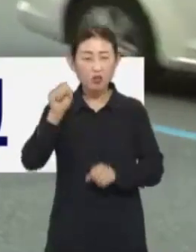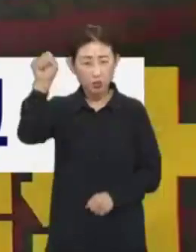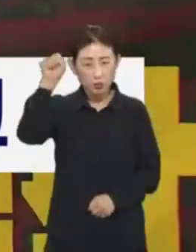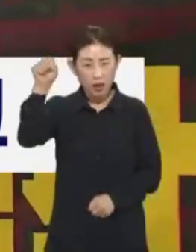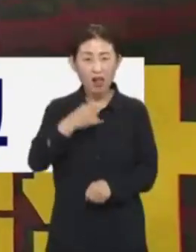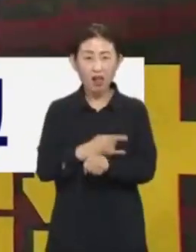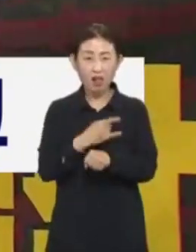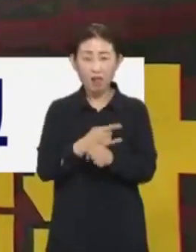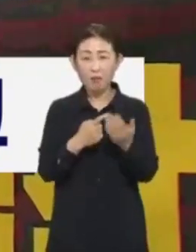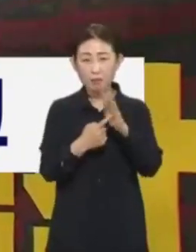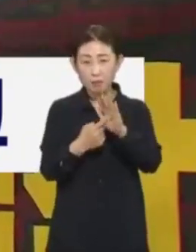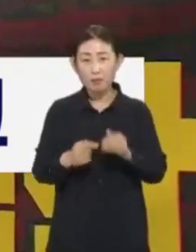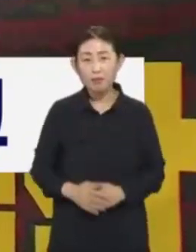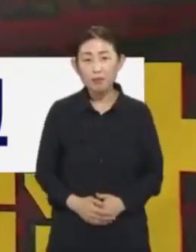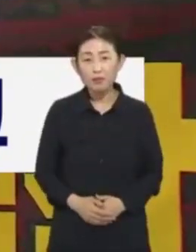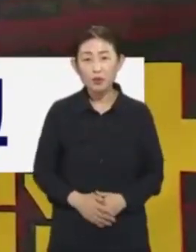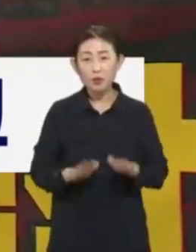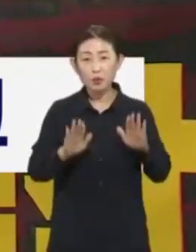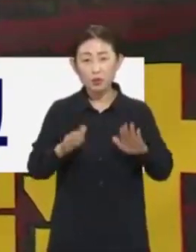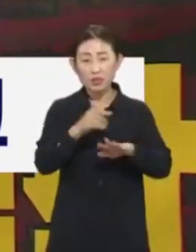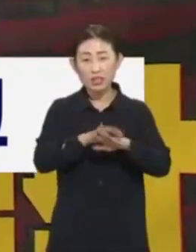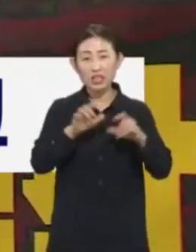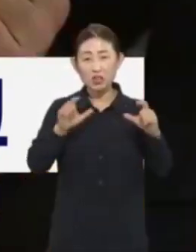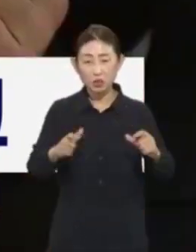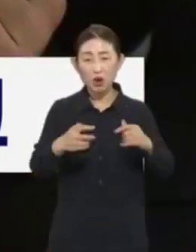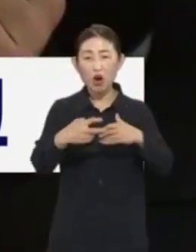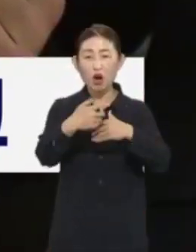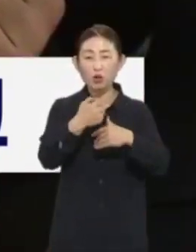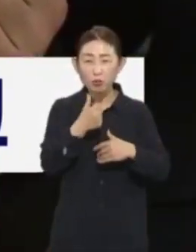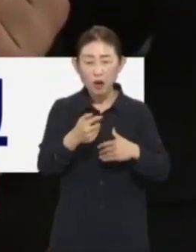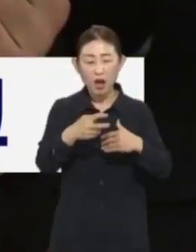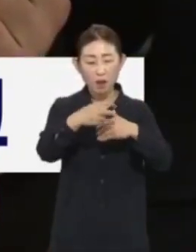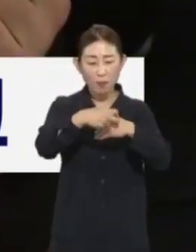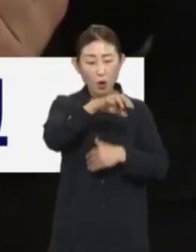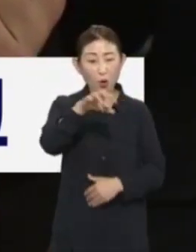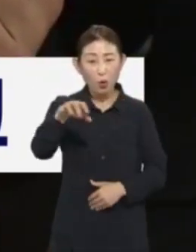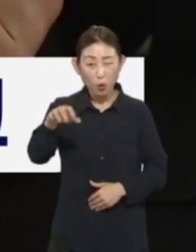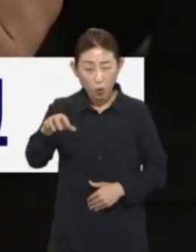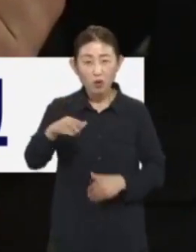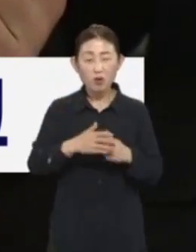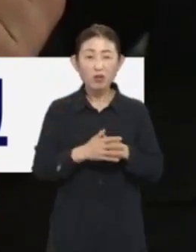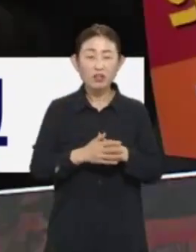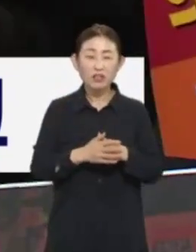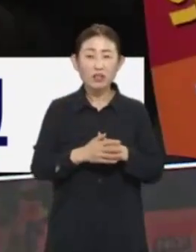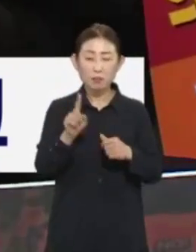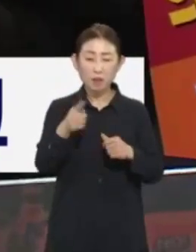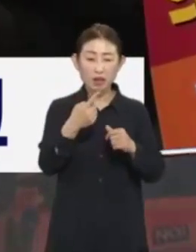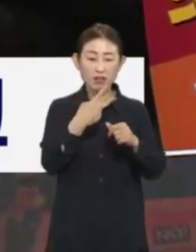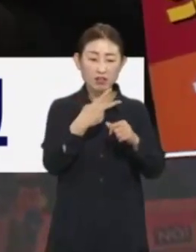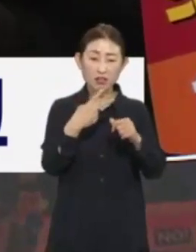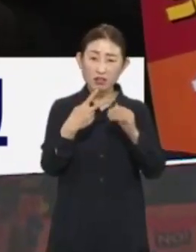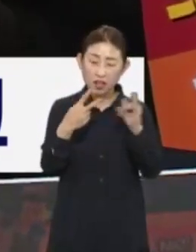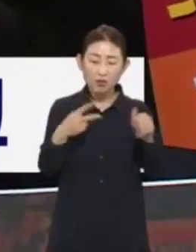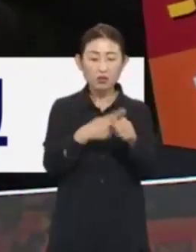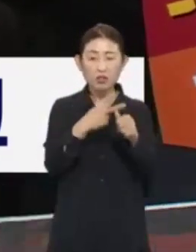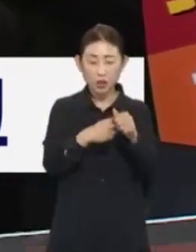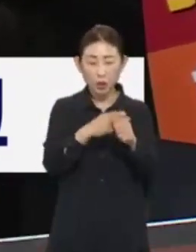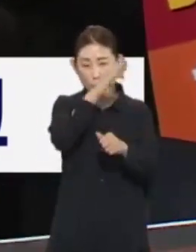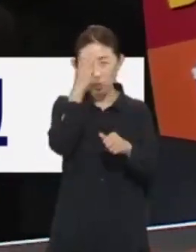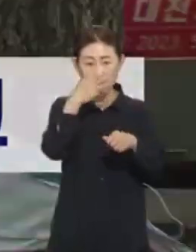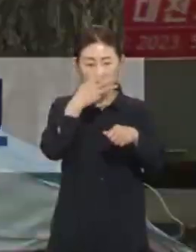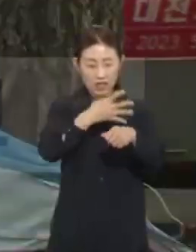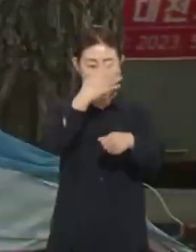목소리를 높였습니다. 오늘 대전 지역 동네 의원 등 1차 의료기관 개원이 100여 명가량이 오후 4시까지 단축